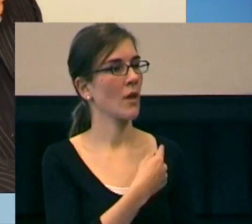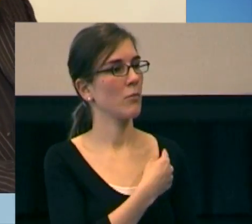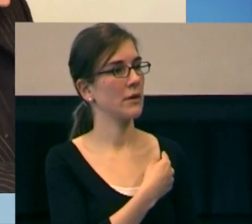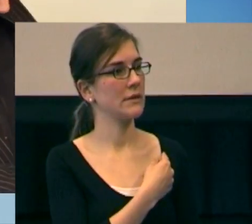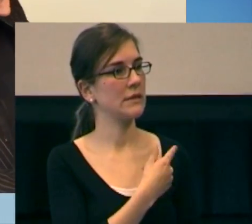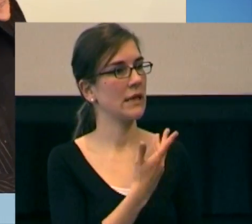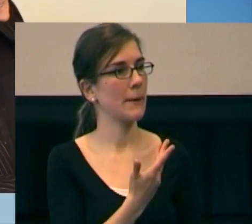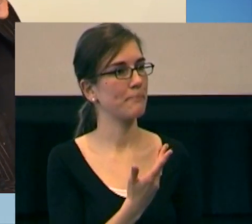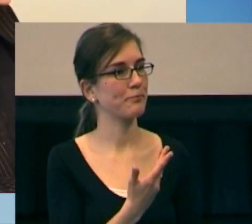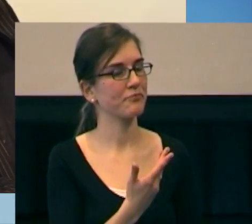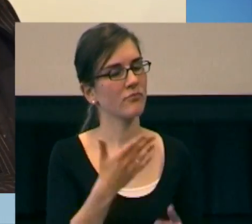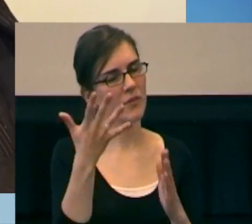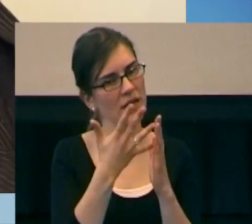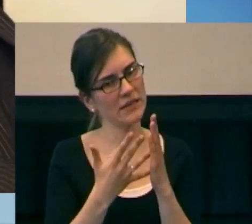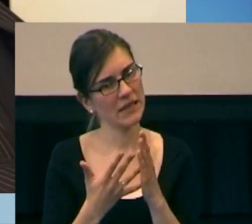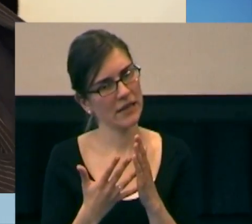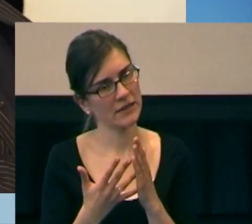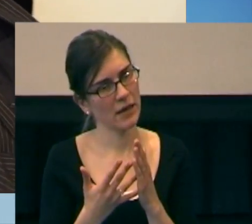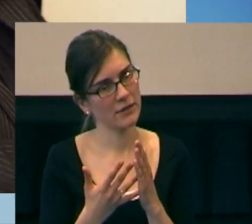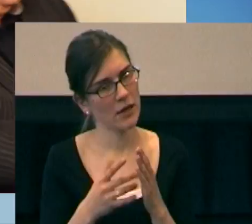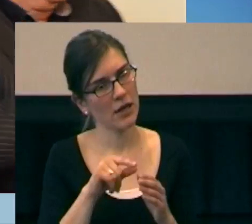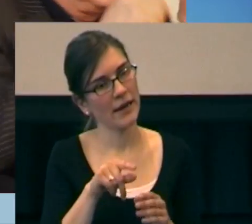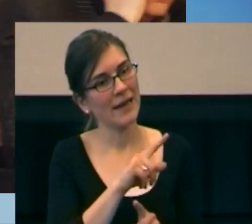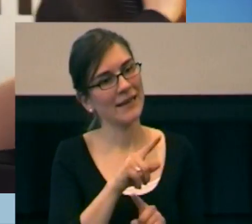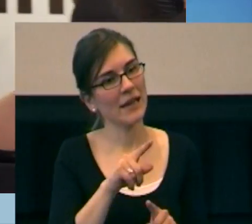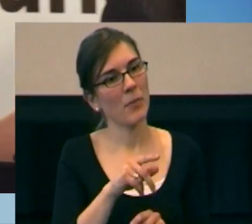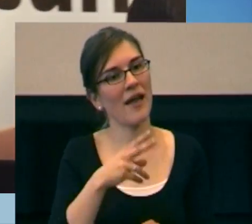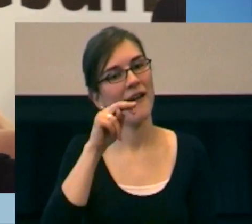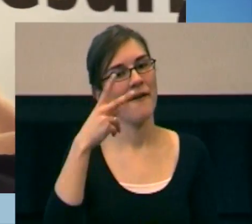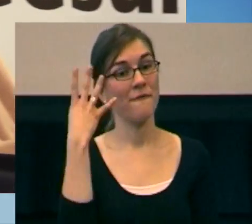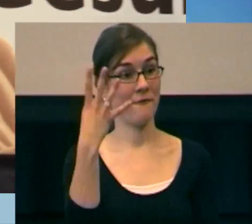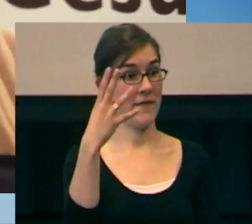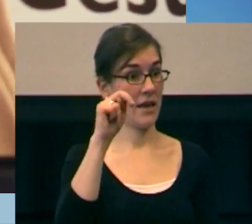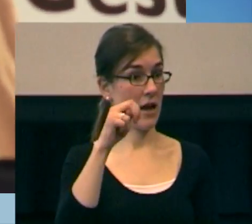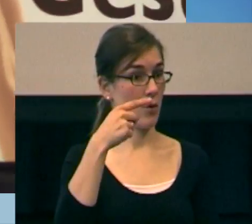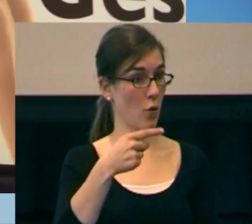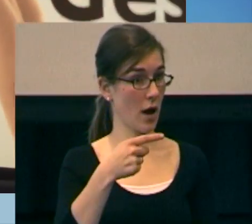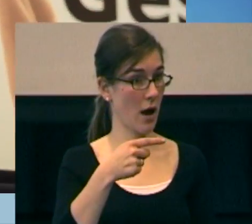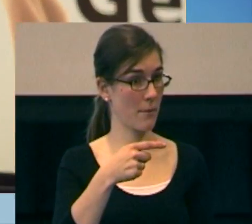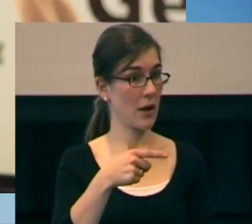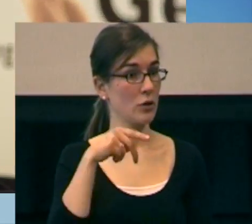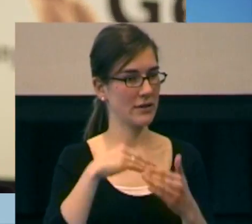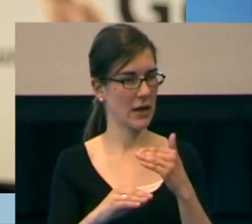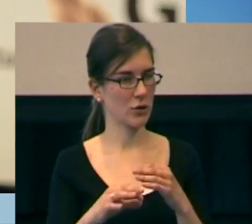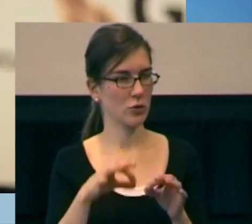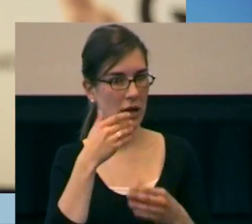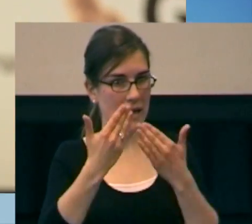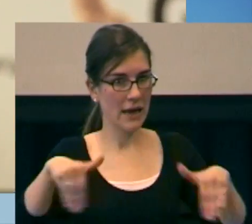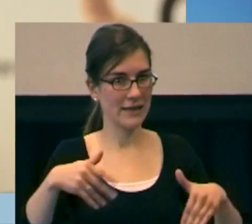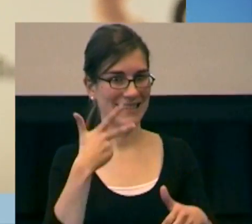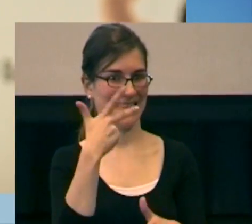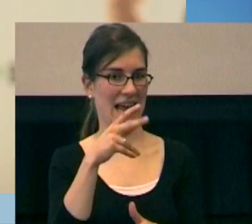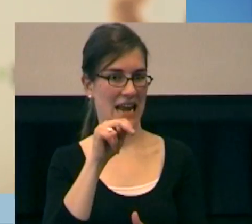den Cut-off des Testes nicht bei 4 Nanogramm, sondern noch etwas empfindlicher bei 3 Nanogramm pro Milliliter gemacht.